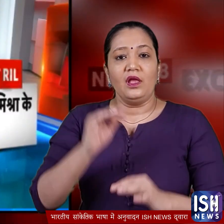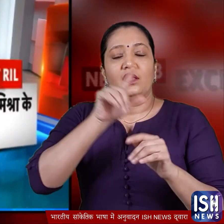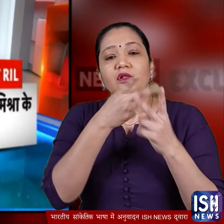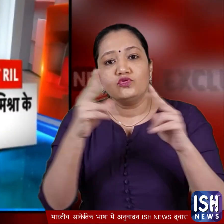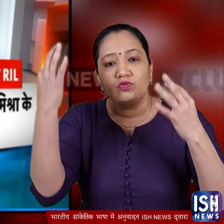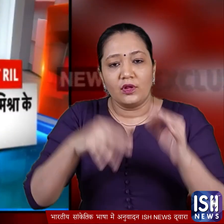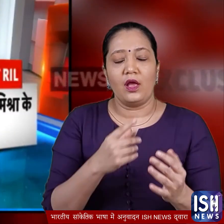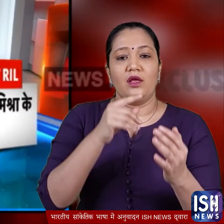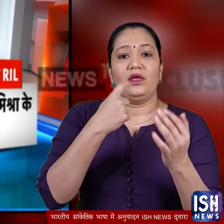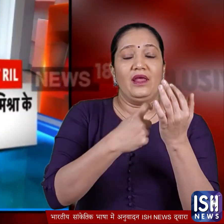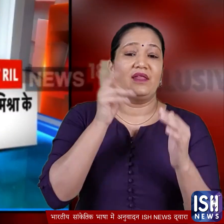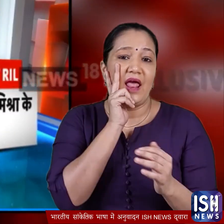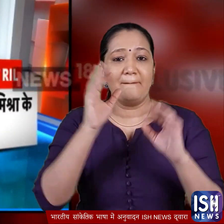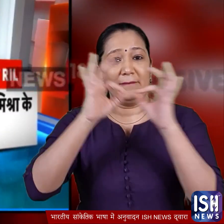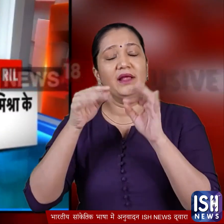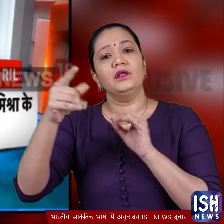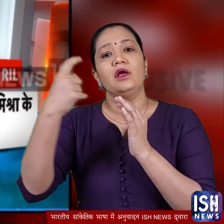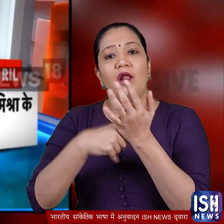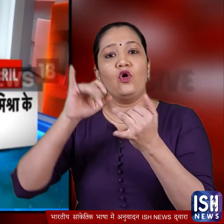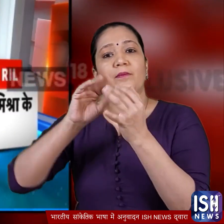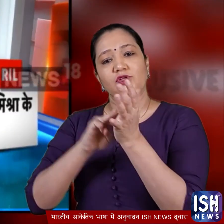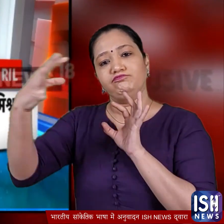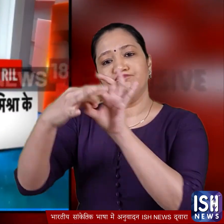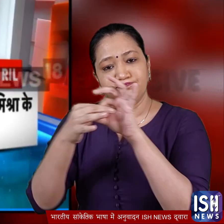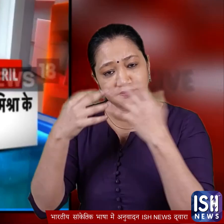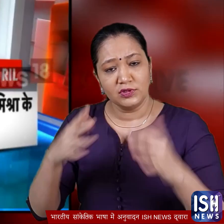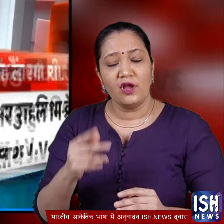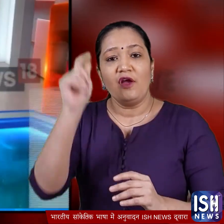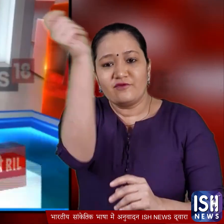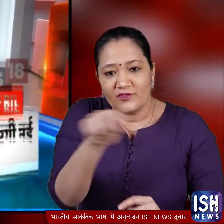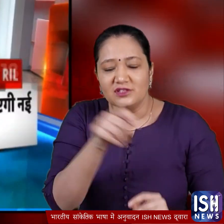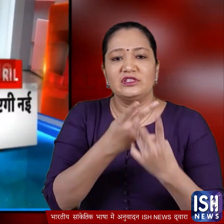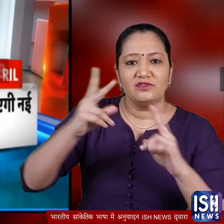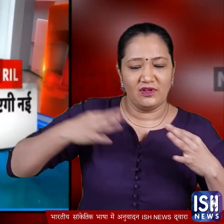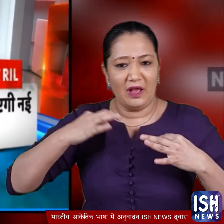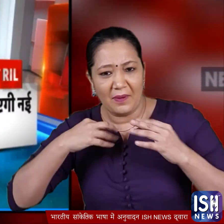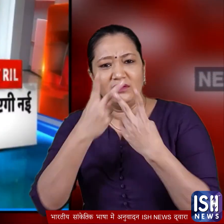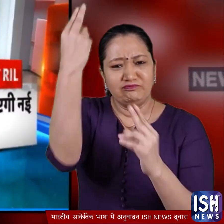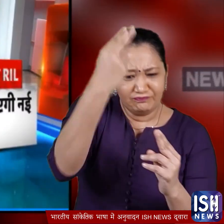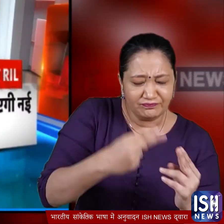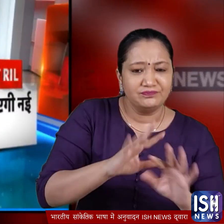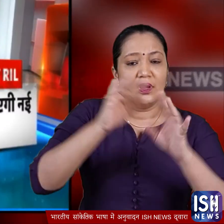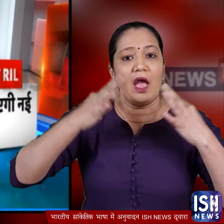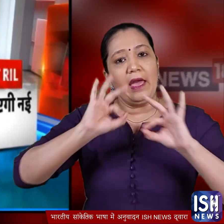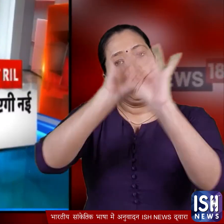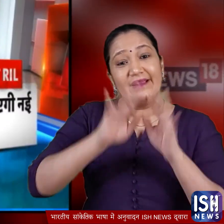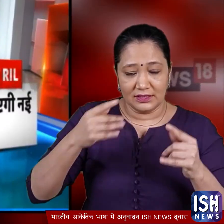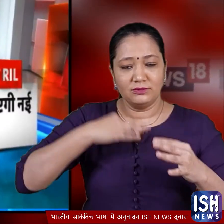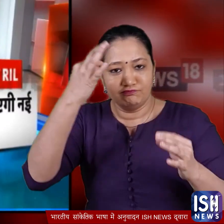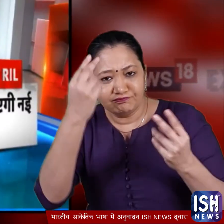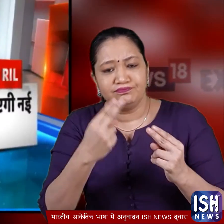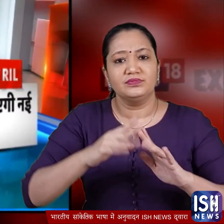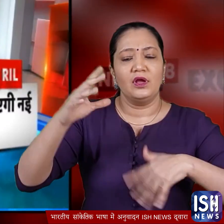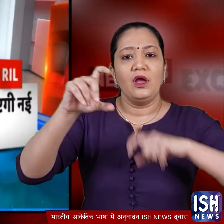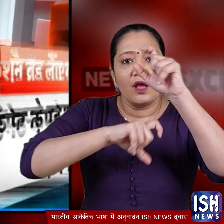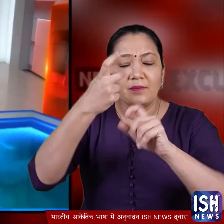ब्रांड लाइसेंसिंग आर्म रिलायंस ब्रांड्स ने राहुल मिश्रा के साथ समझौता किया, जिसके तहत फैशन ब्रांड तैयार किया जाएगा, जिसमें रेडीमेड कपड़े बनाए